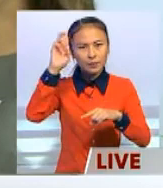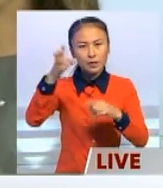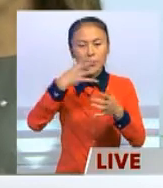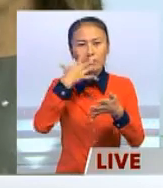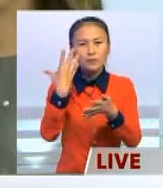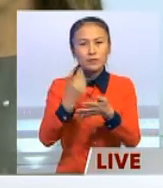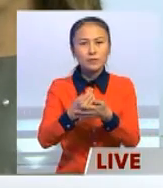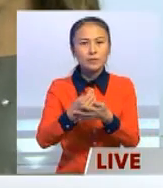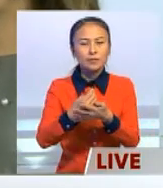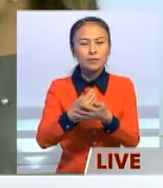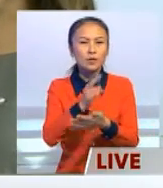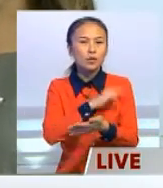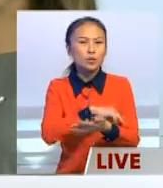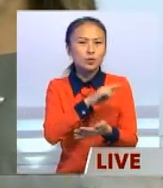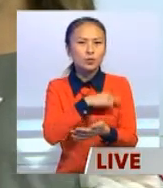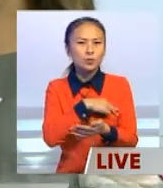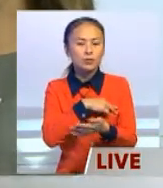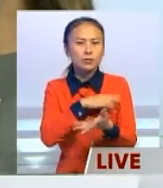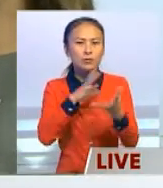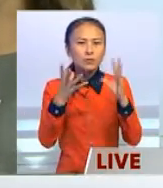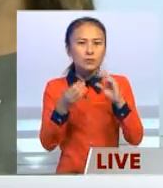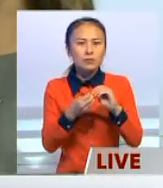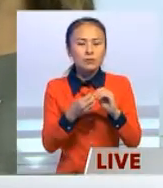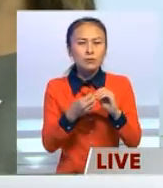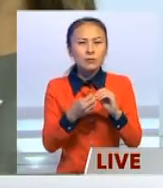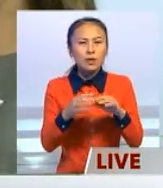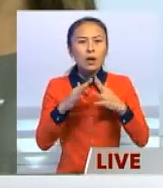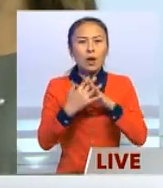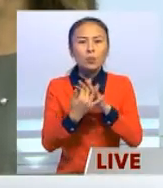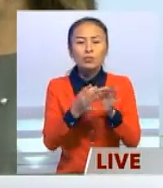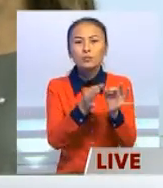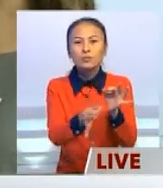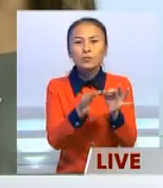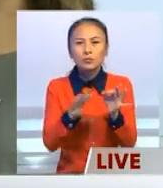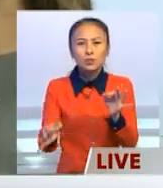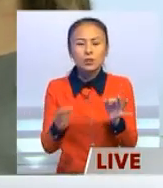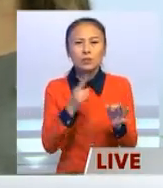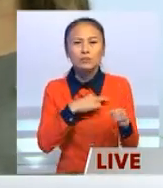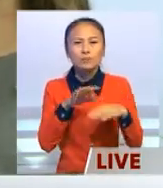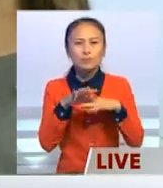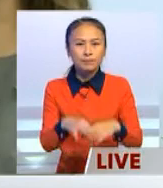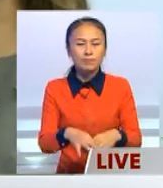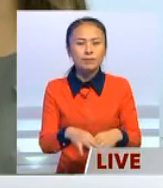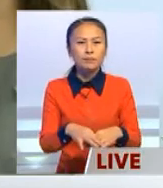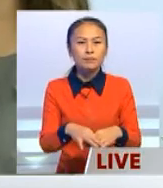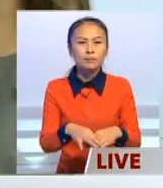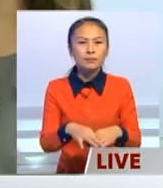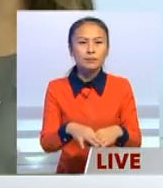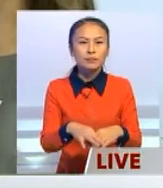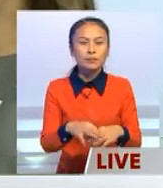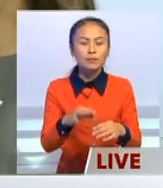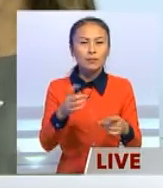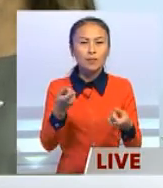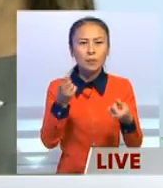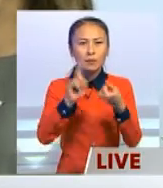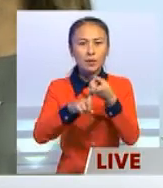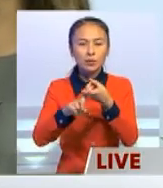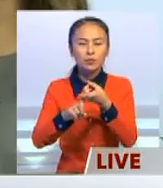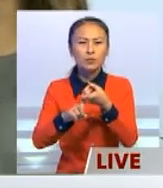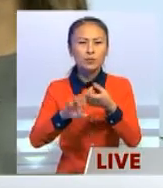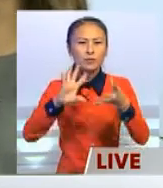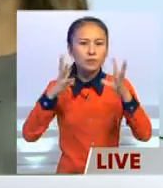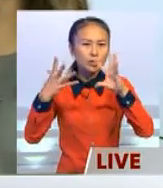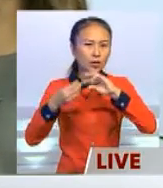жатқан жұмысының нәтижесінде ауылдық жерлерге енді интернет созылып жатыр, ауылдық мектептер интернетке қосылып жатыр.